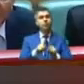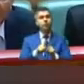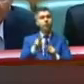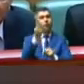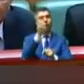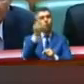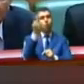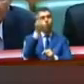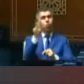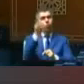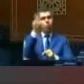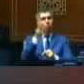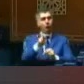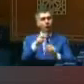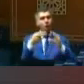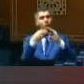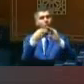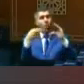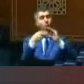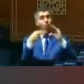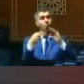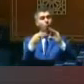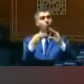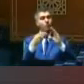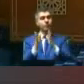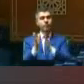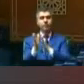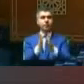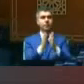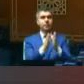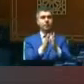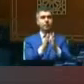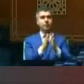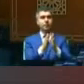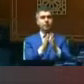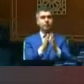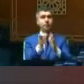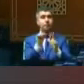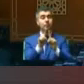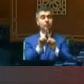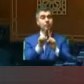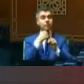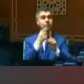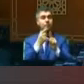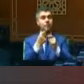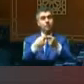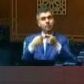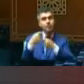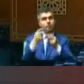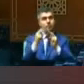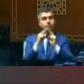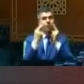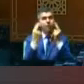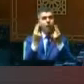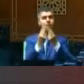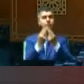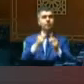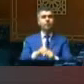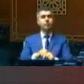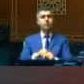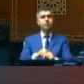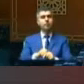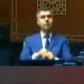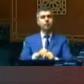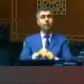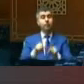دولار والاورو وداك الشيء، هذاك ما كنهضروش عليه لان هذاك هو اللي كيحدد، هذاك هو اللي كيحدد الاقتصاد الدولي، ولكن كاين اللي عنده العمله ديالو اللي